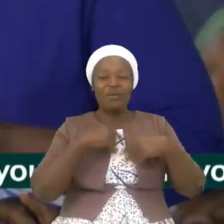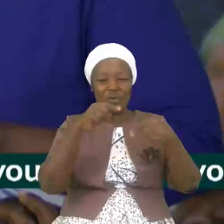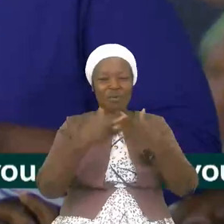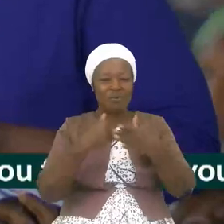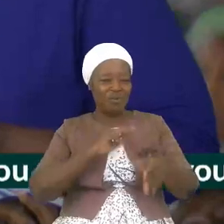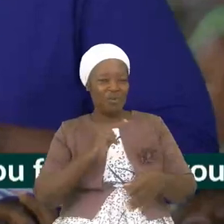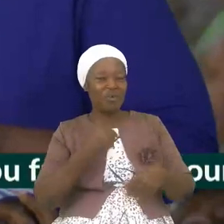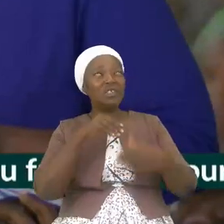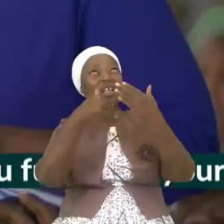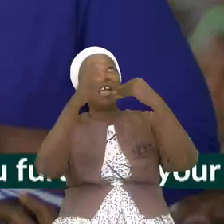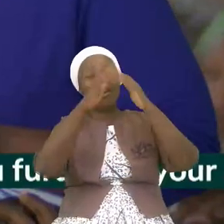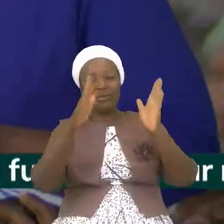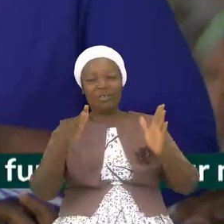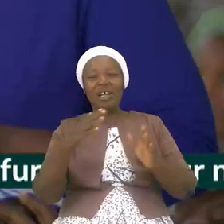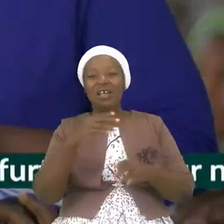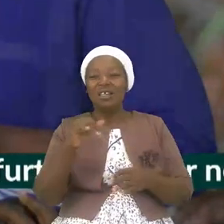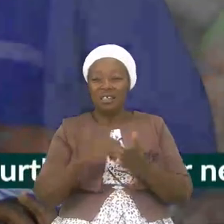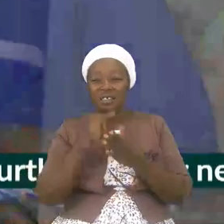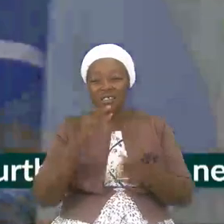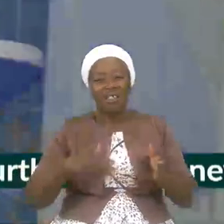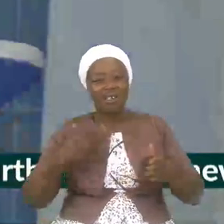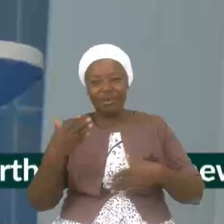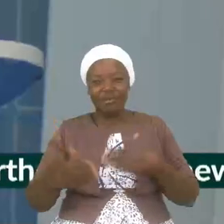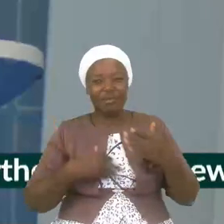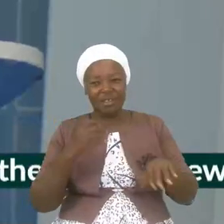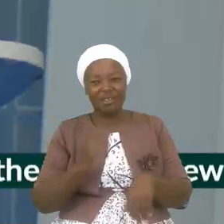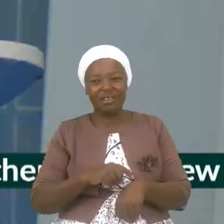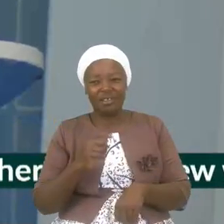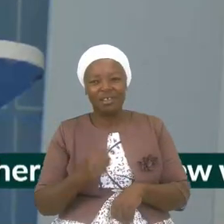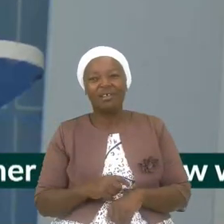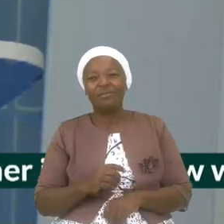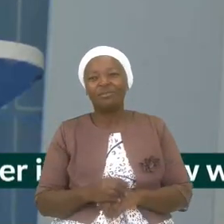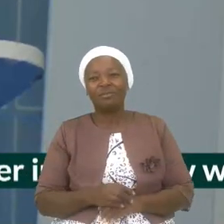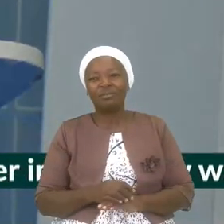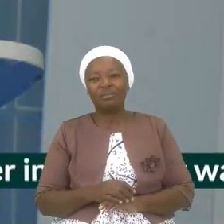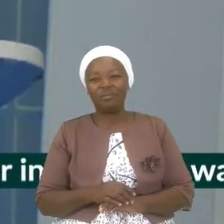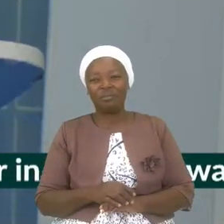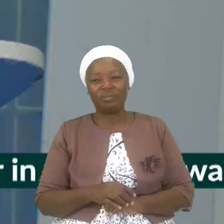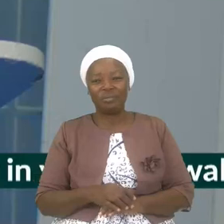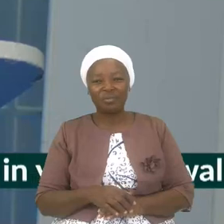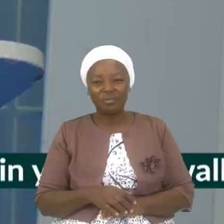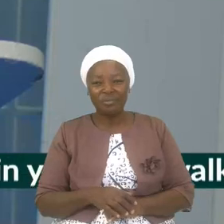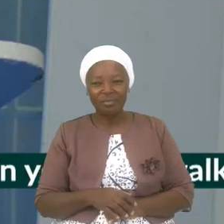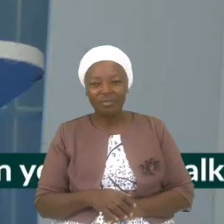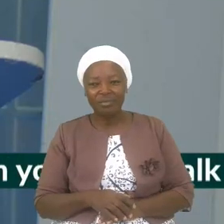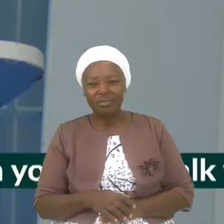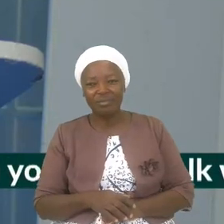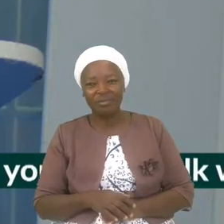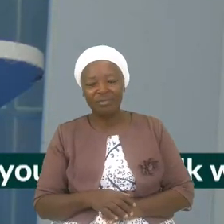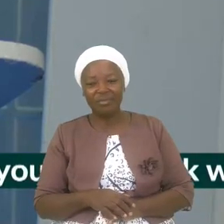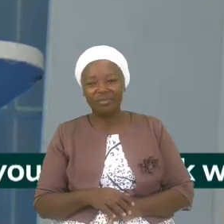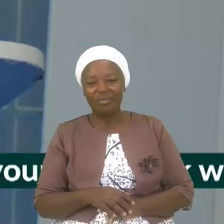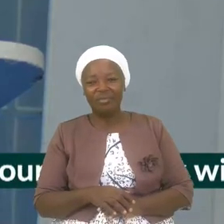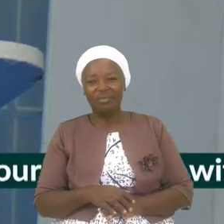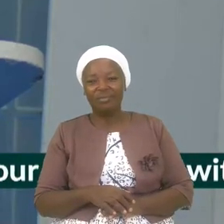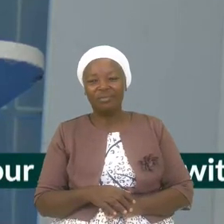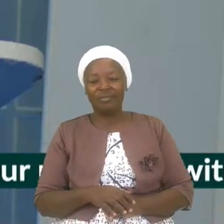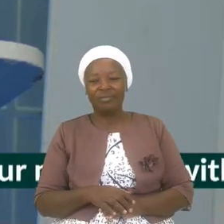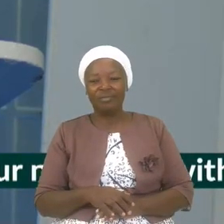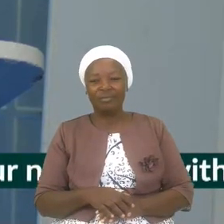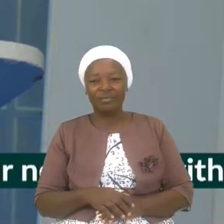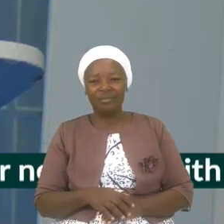Conseillez partout où vous êtes. Occupez-vous rapidement de ces nouveaux convertis pour les aider à remplir les